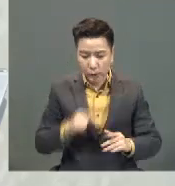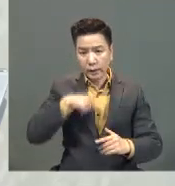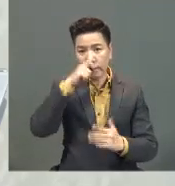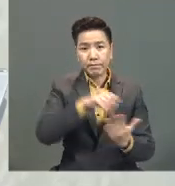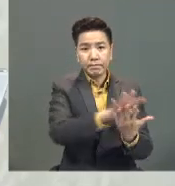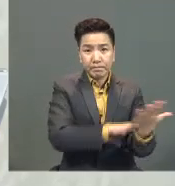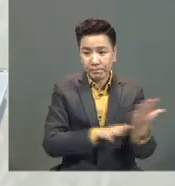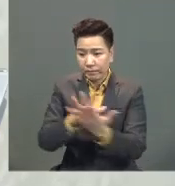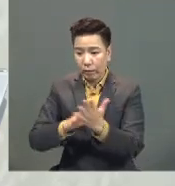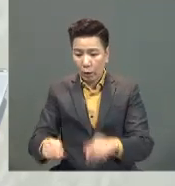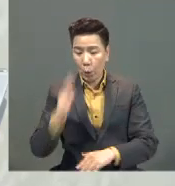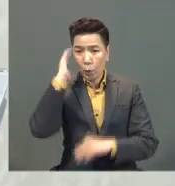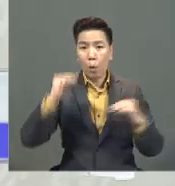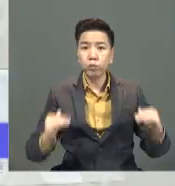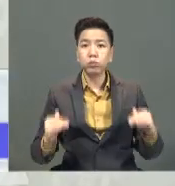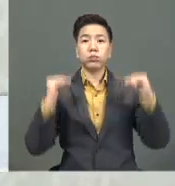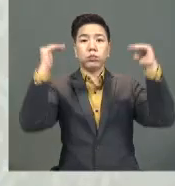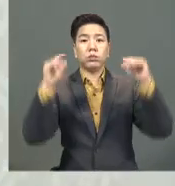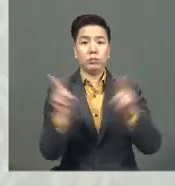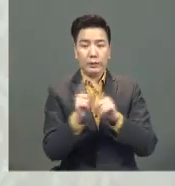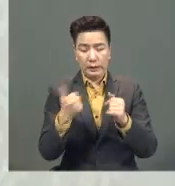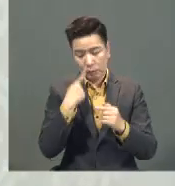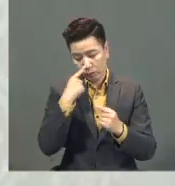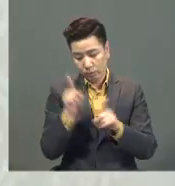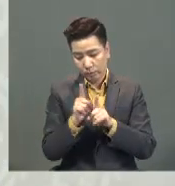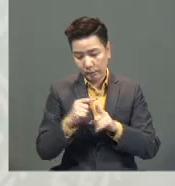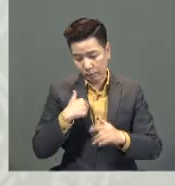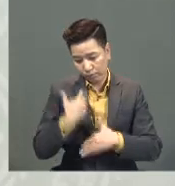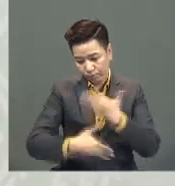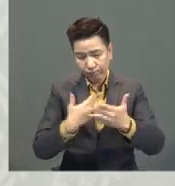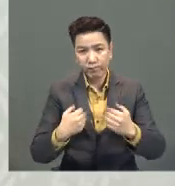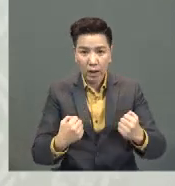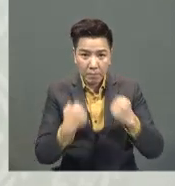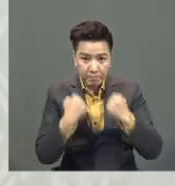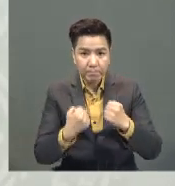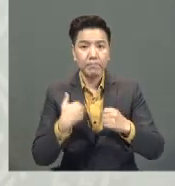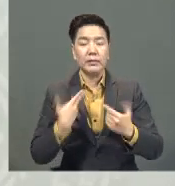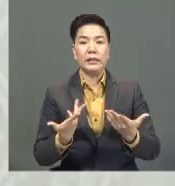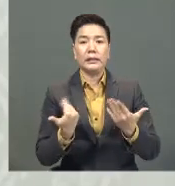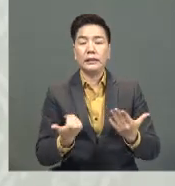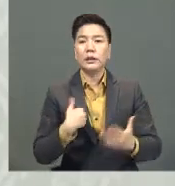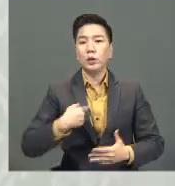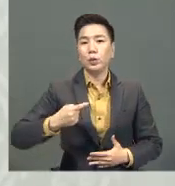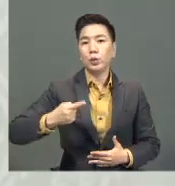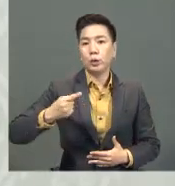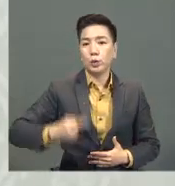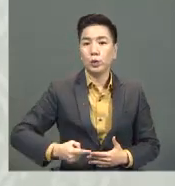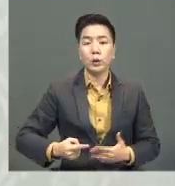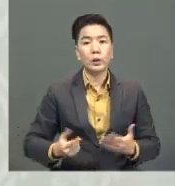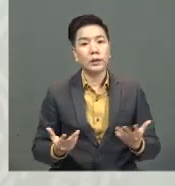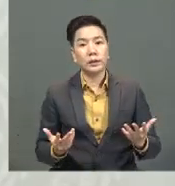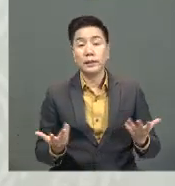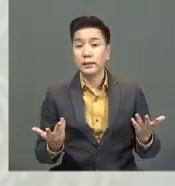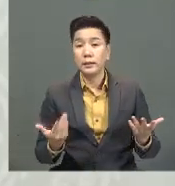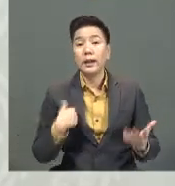ติในอนาคตนะเขามีแรงขับเคลื่อนสูงนะเพราะนั้นก็ต้องอะไรล่ะ